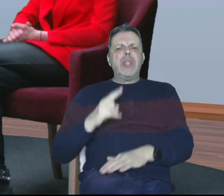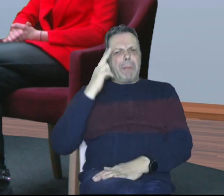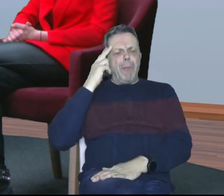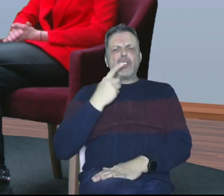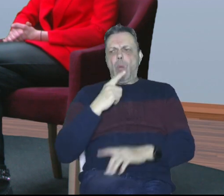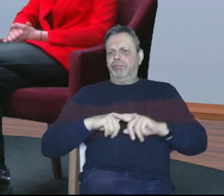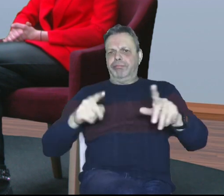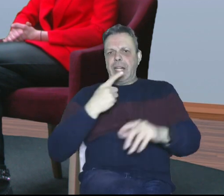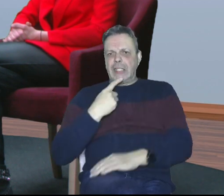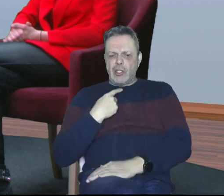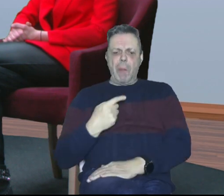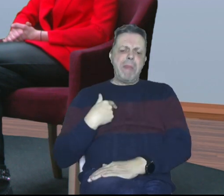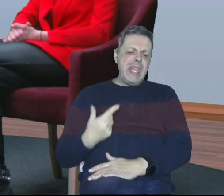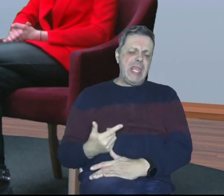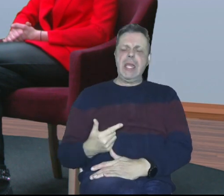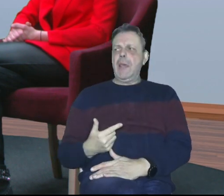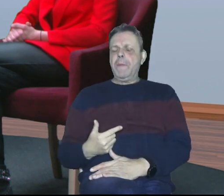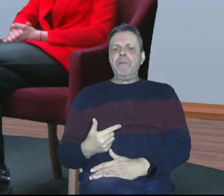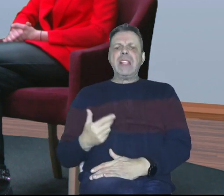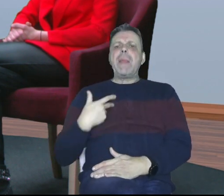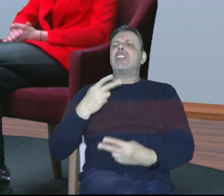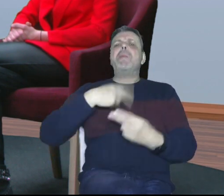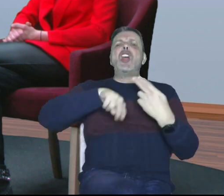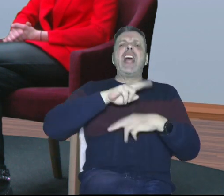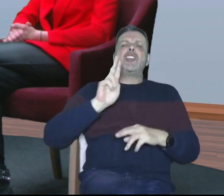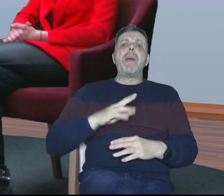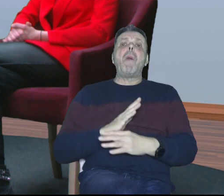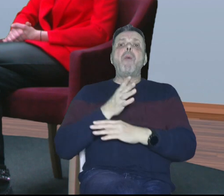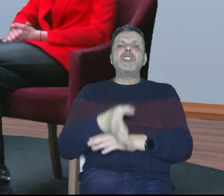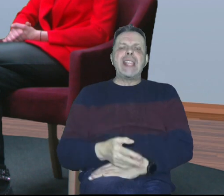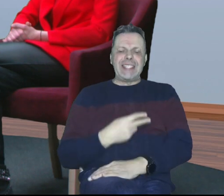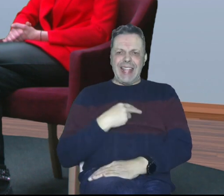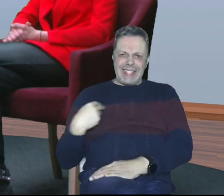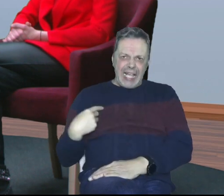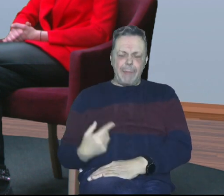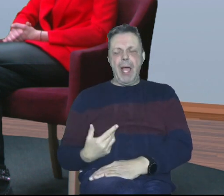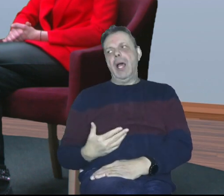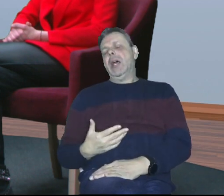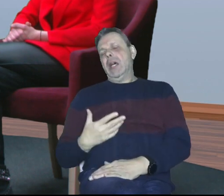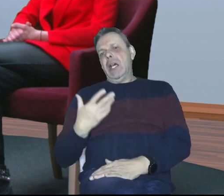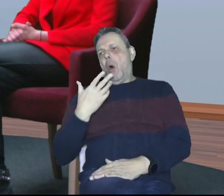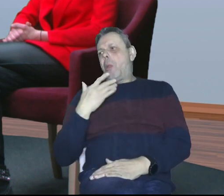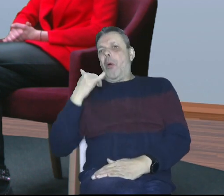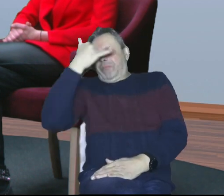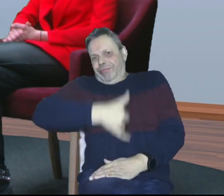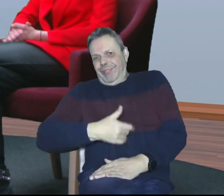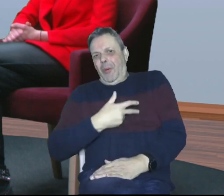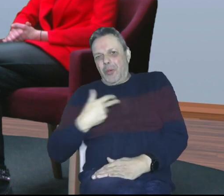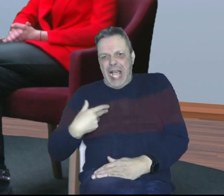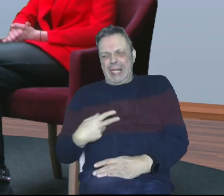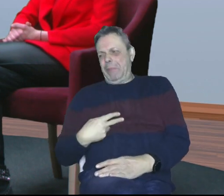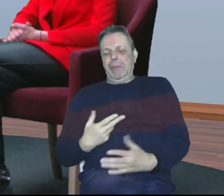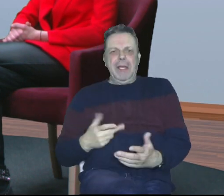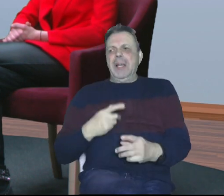dobro. Tako da mi među našim malim i velikim šetačima imamo posjetitelje Zagreba, znači koji